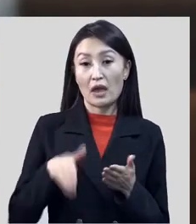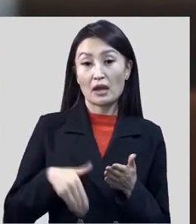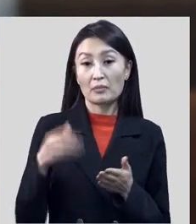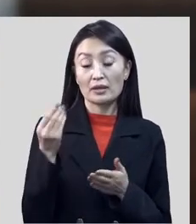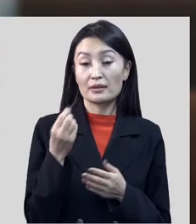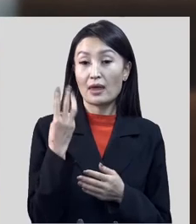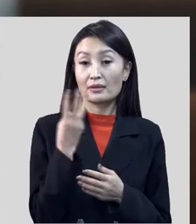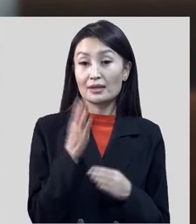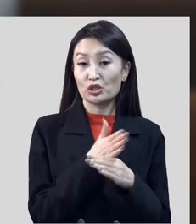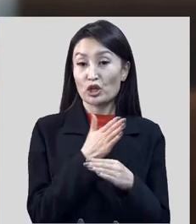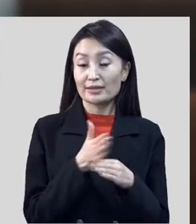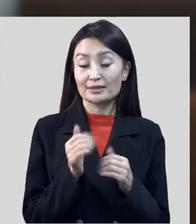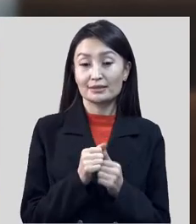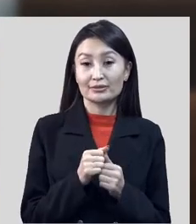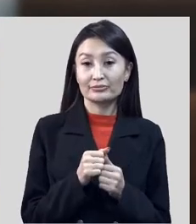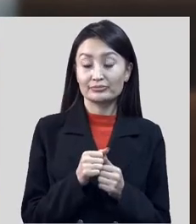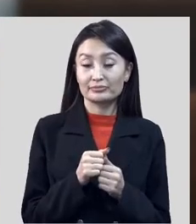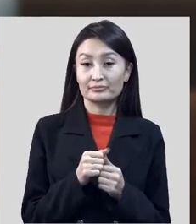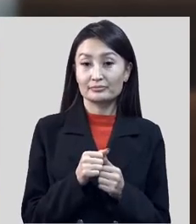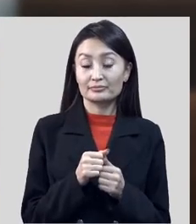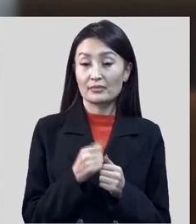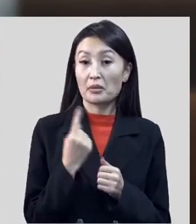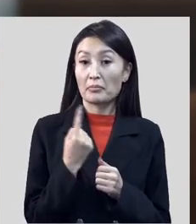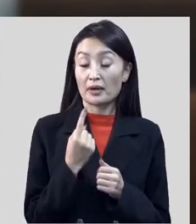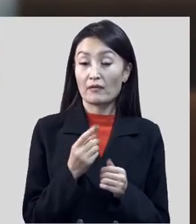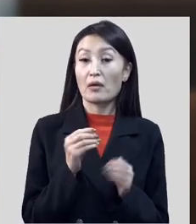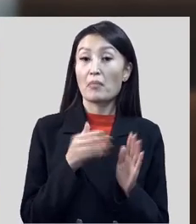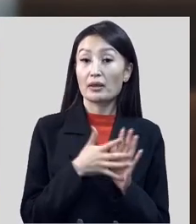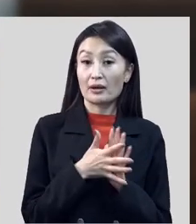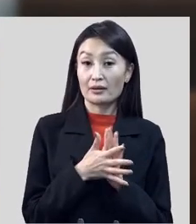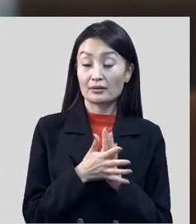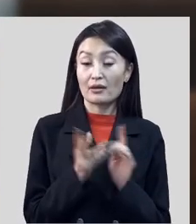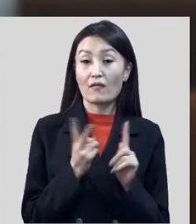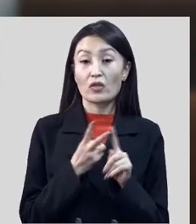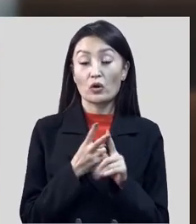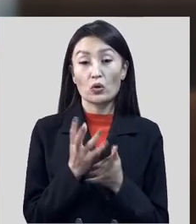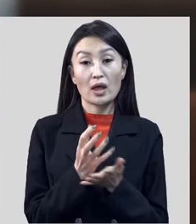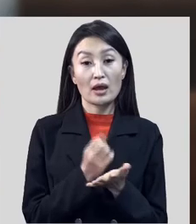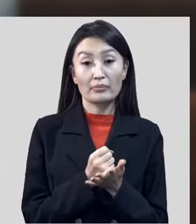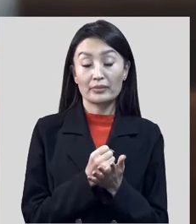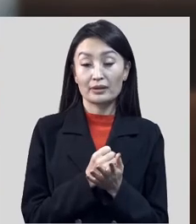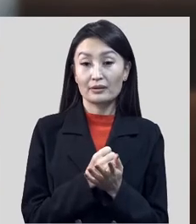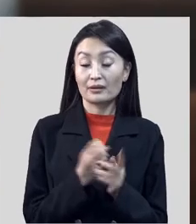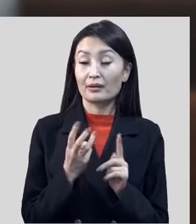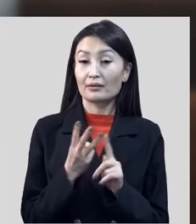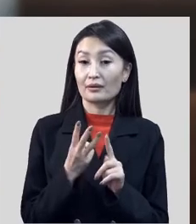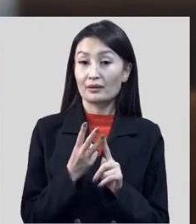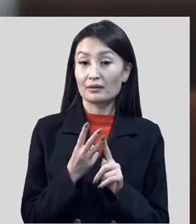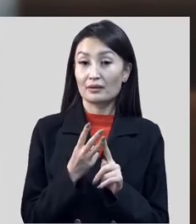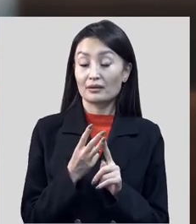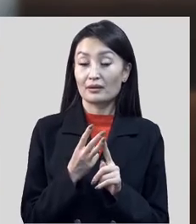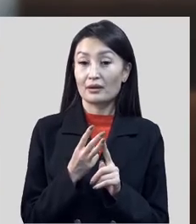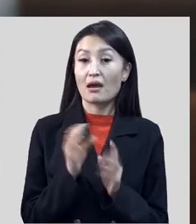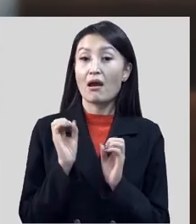на три части первое потратить 2 накопить и третье